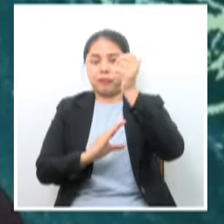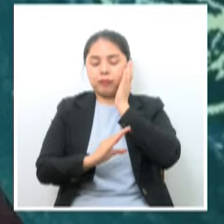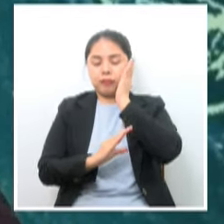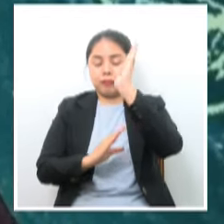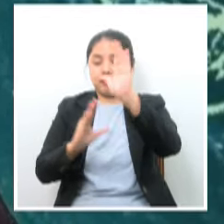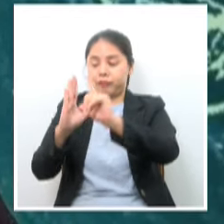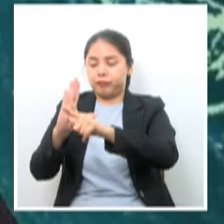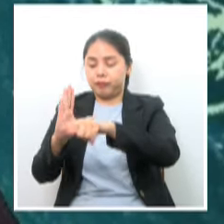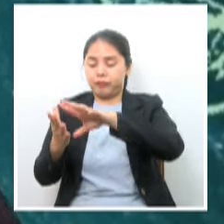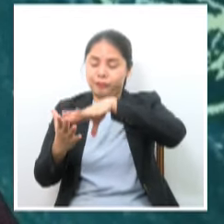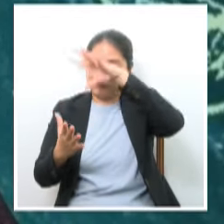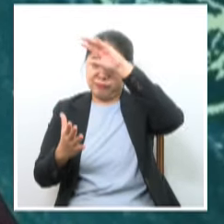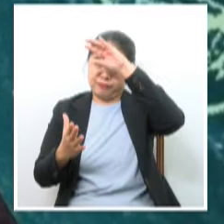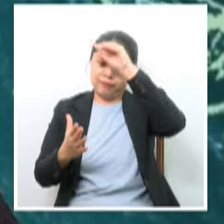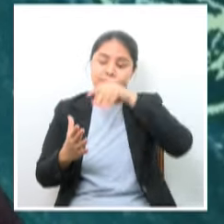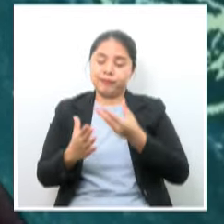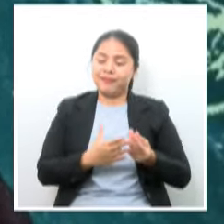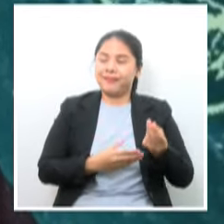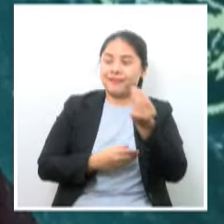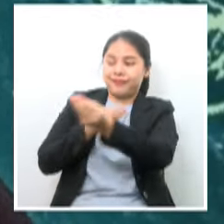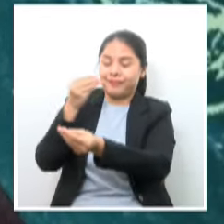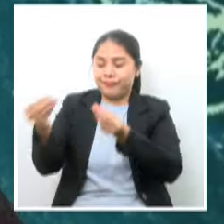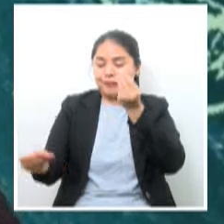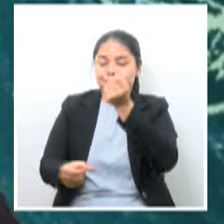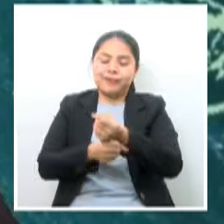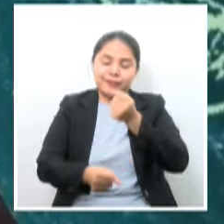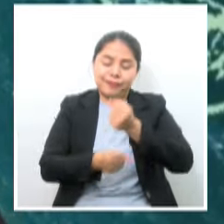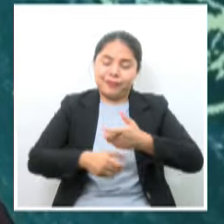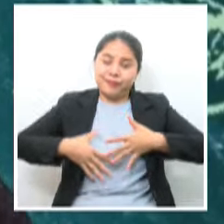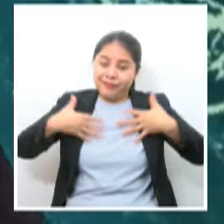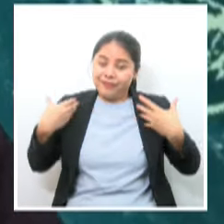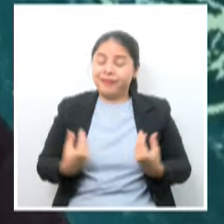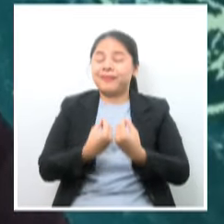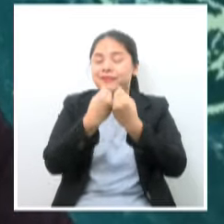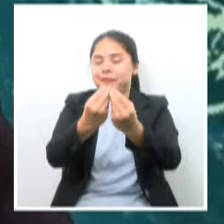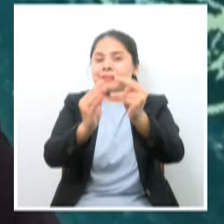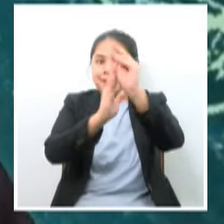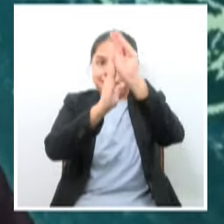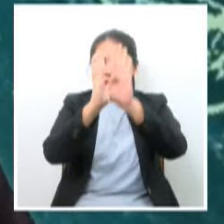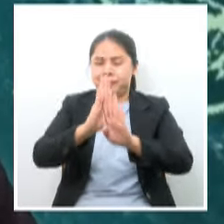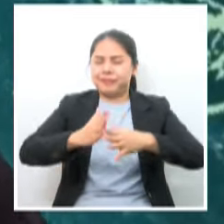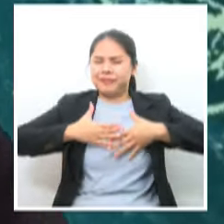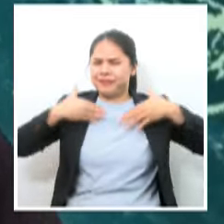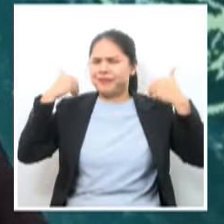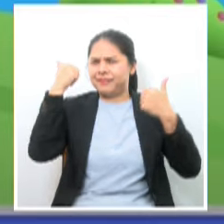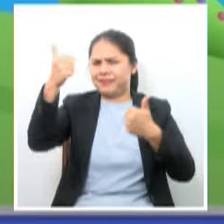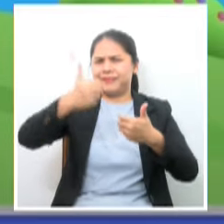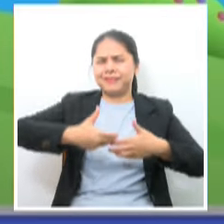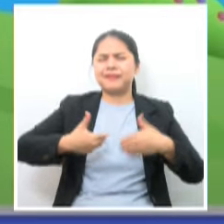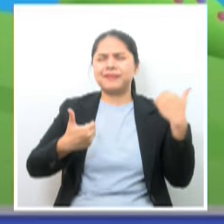ธิการนะครับเพื่อจะให้ทุกท่านทำงานอย่างมีความสุขนะครับตามนโยบายเรียนดีมีความสุขต่อไป